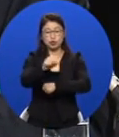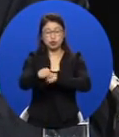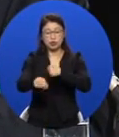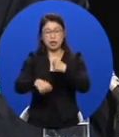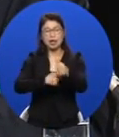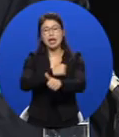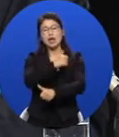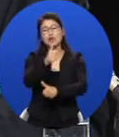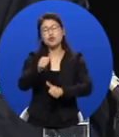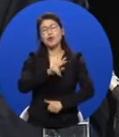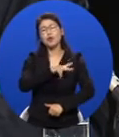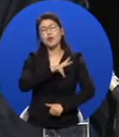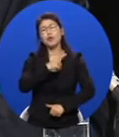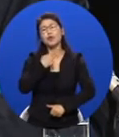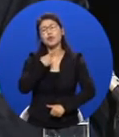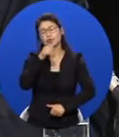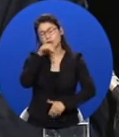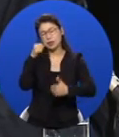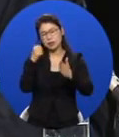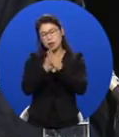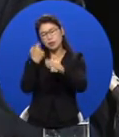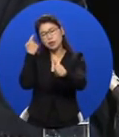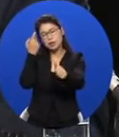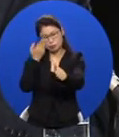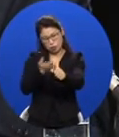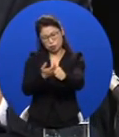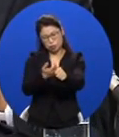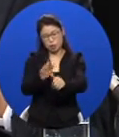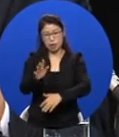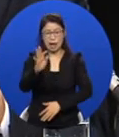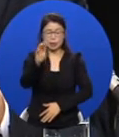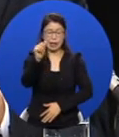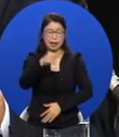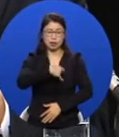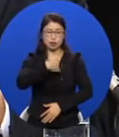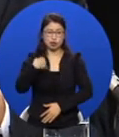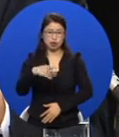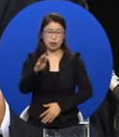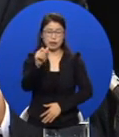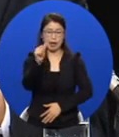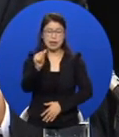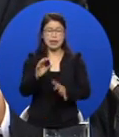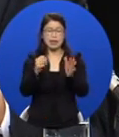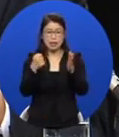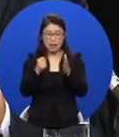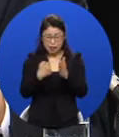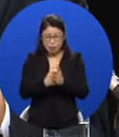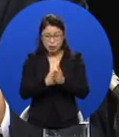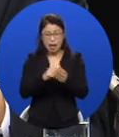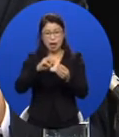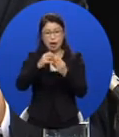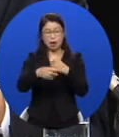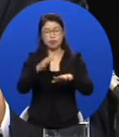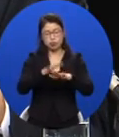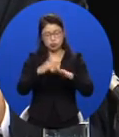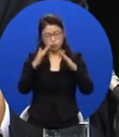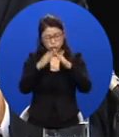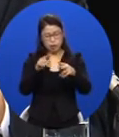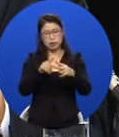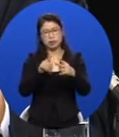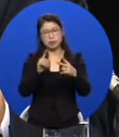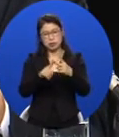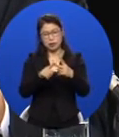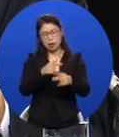농수축산지식산업위원이기 때문에 제가 질문한 겁니다. 아니. FTA, 한중 FTA, 이거 FTA 때문에 감귤 농가라든지